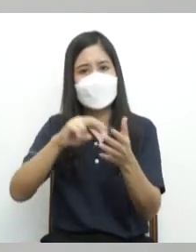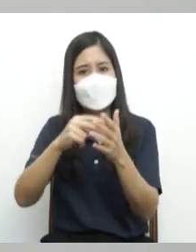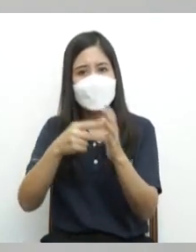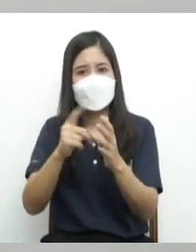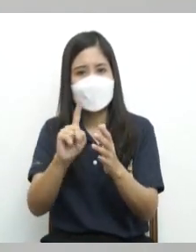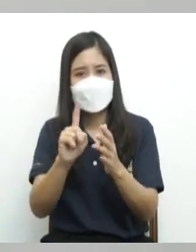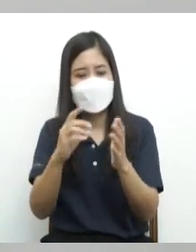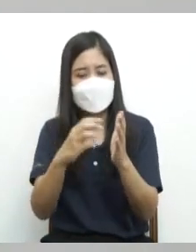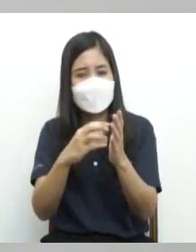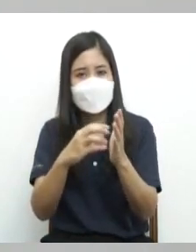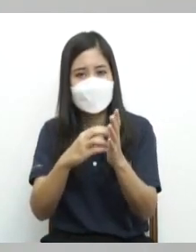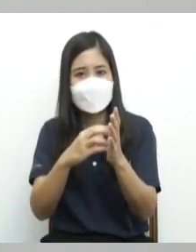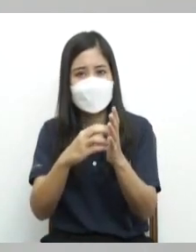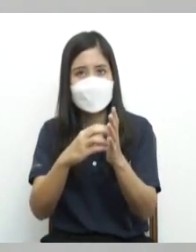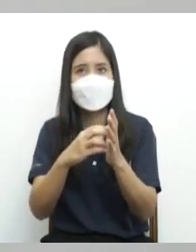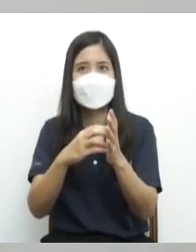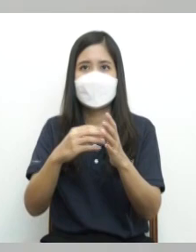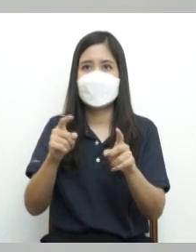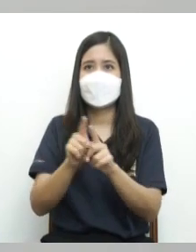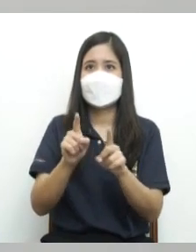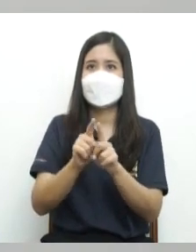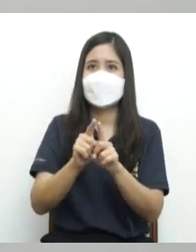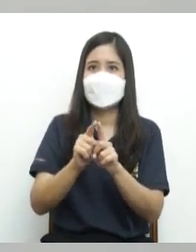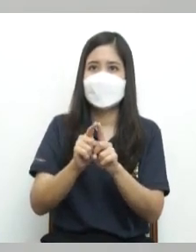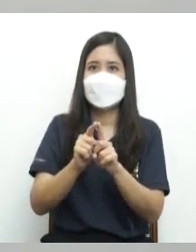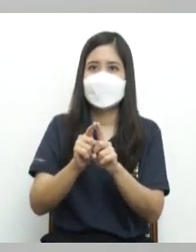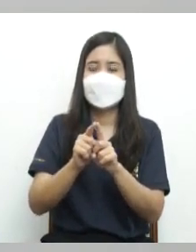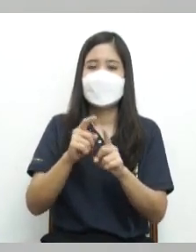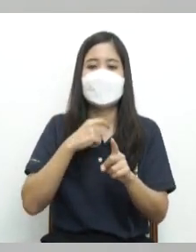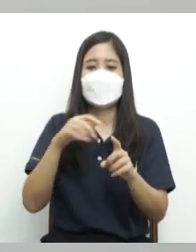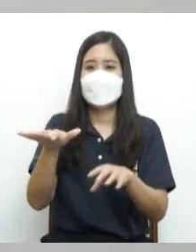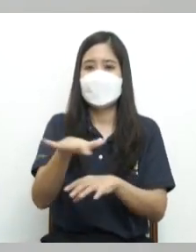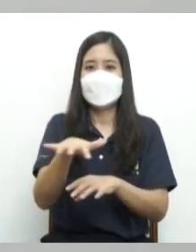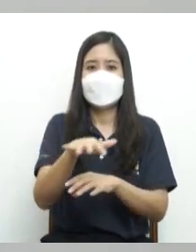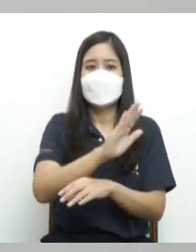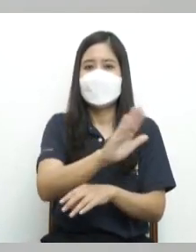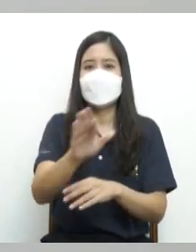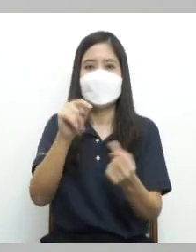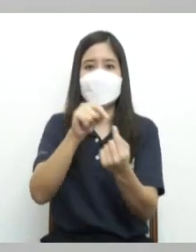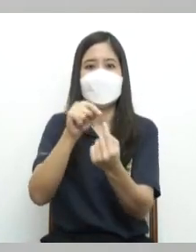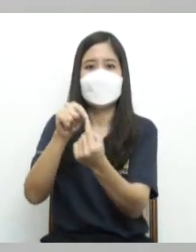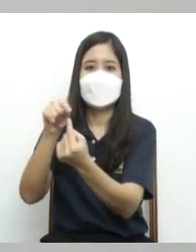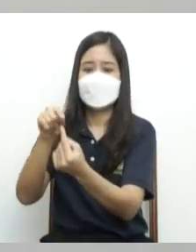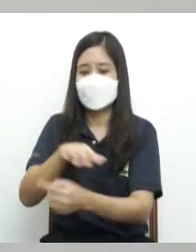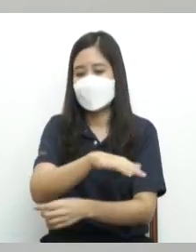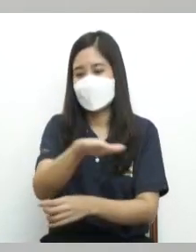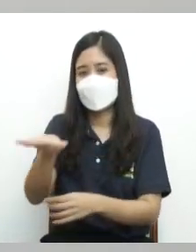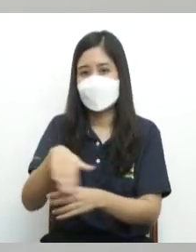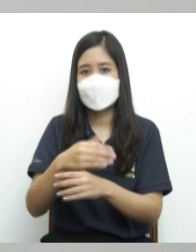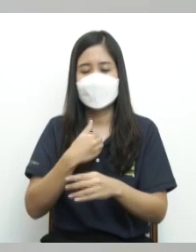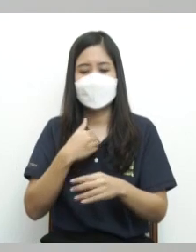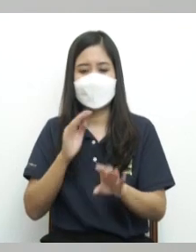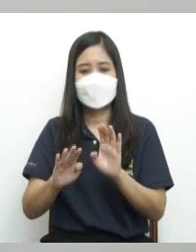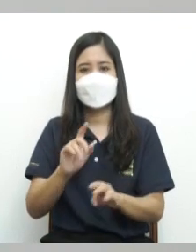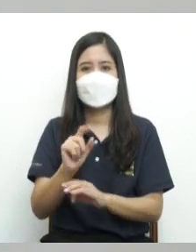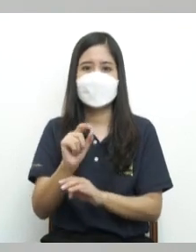ลางแปลว่าไม่ได้ดีสำหรับทุกคนแต่เป็นกลางๆสำหรับทุกคนแปลว่าอะไรแปลว่าแผนที่มีหุ้นแค่ประมาณ20กว่าเปอร์เซ็นต์เนี่ย